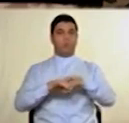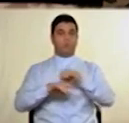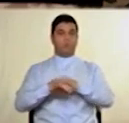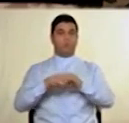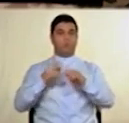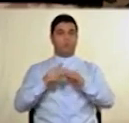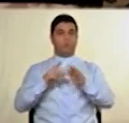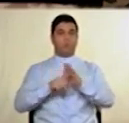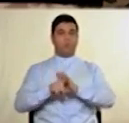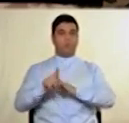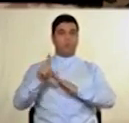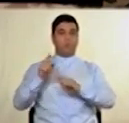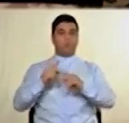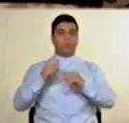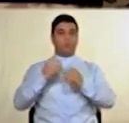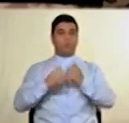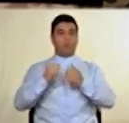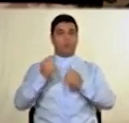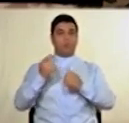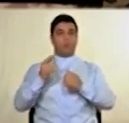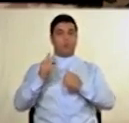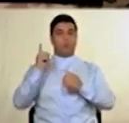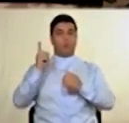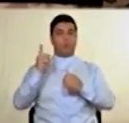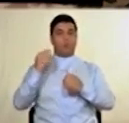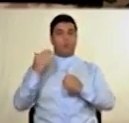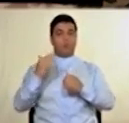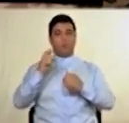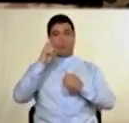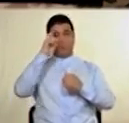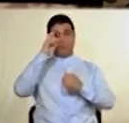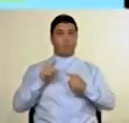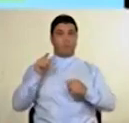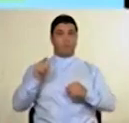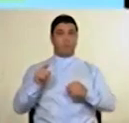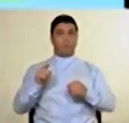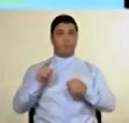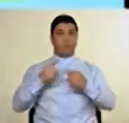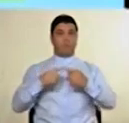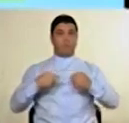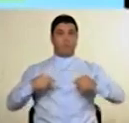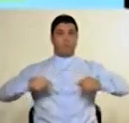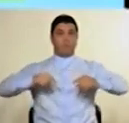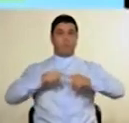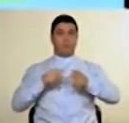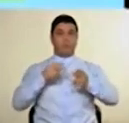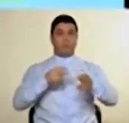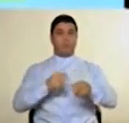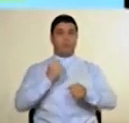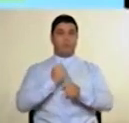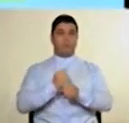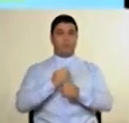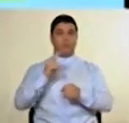qochib qutulib va O'rta Osiyoning qadimgi davlatlaridan biri Dovon hududiga, demak, tashrif buyuradi.